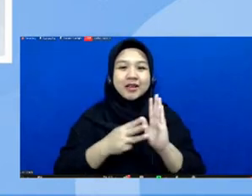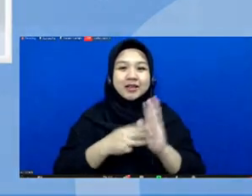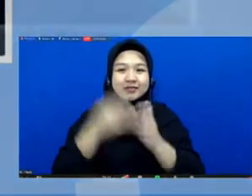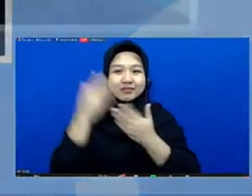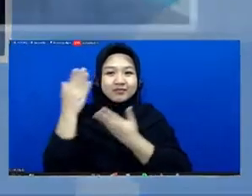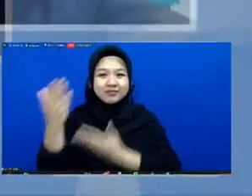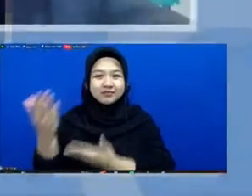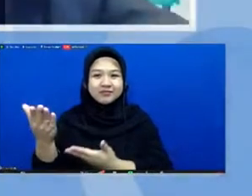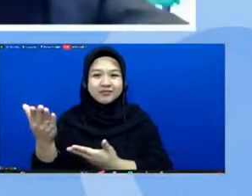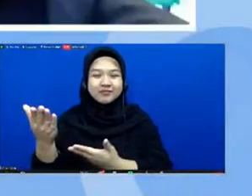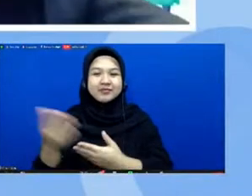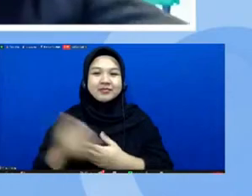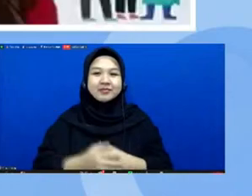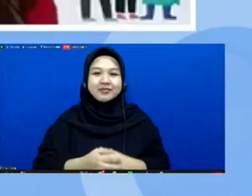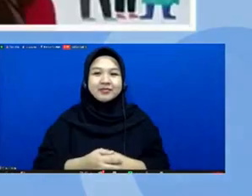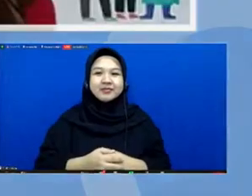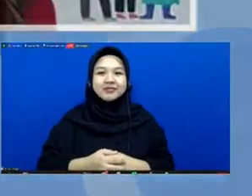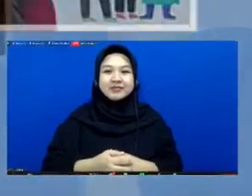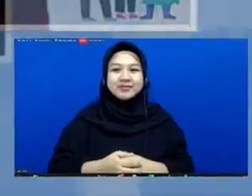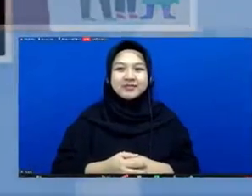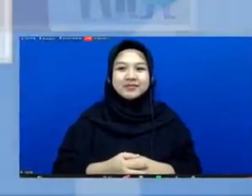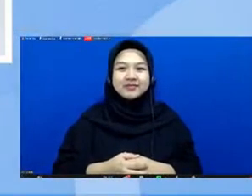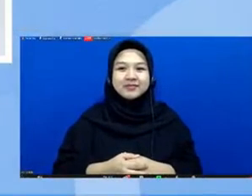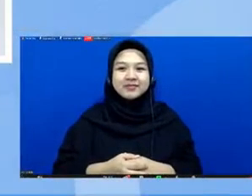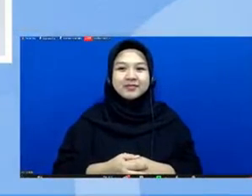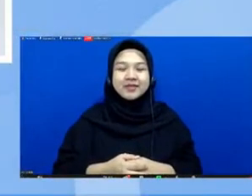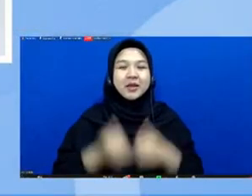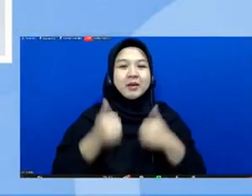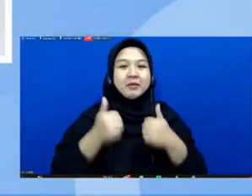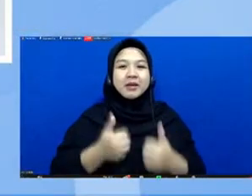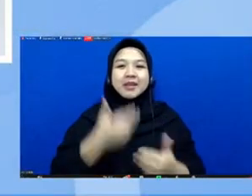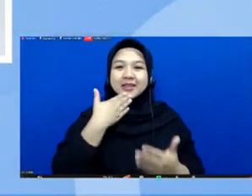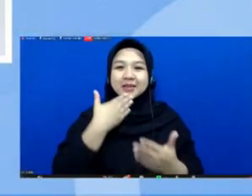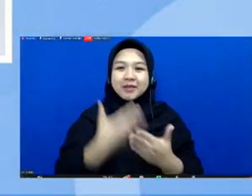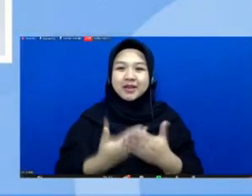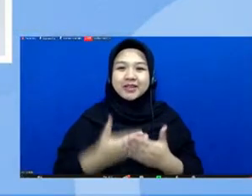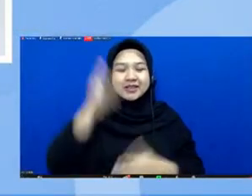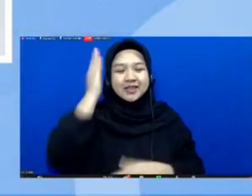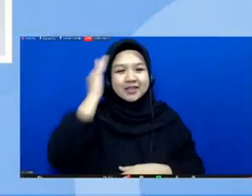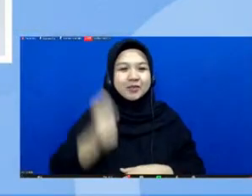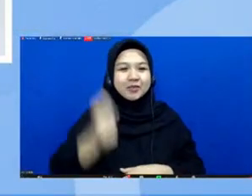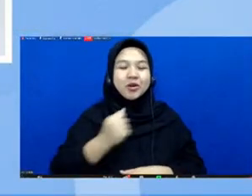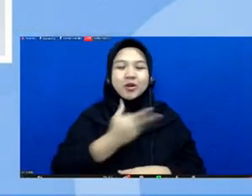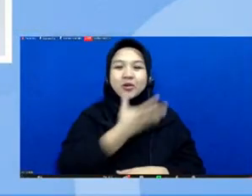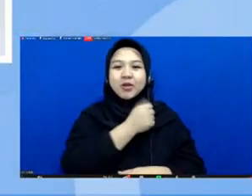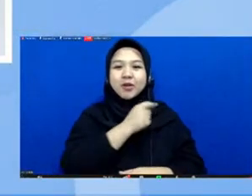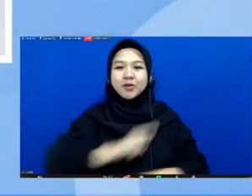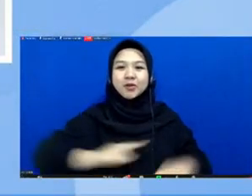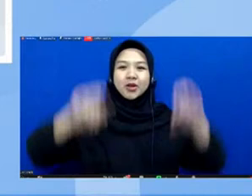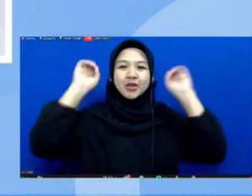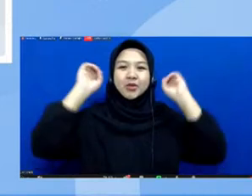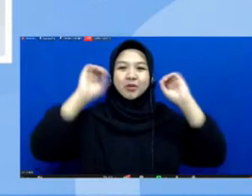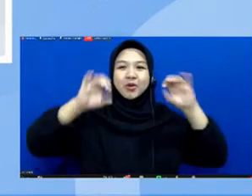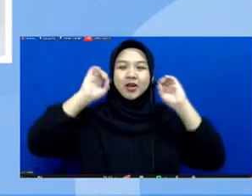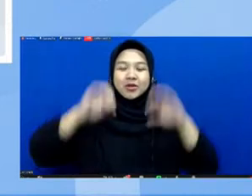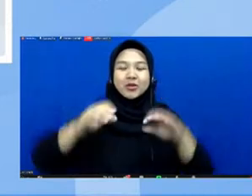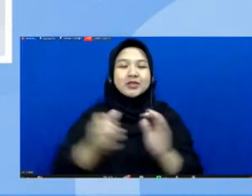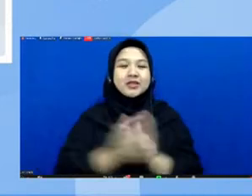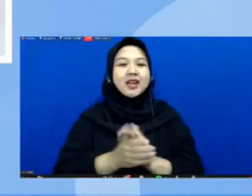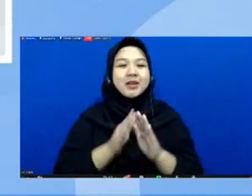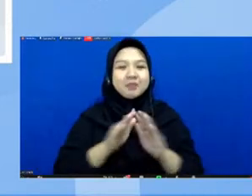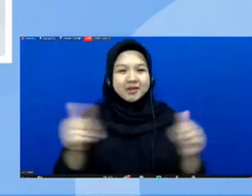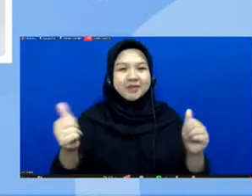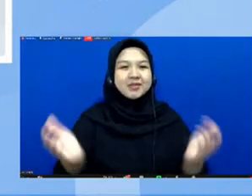kami berikan untuk sesi ini. Baik, terima kasih. Assalamualaikum warahmatullahi wabarakatuh. Salam damai sejahtera bagi kita